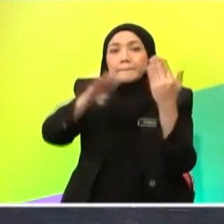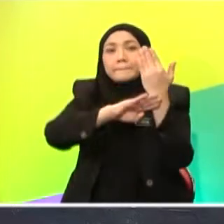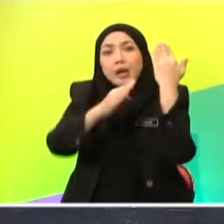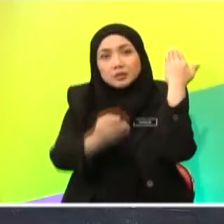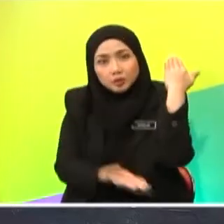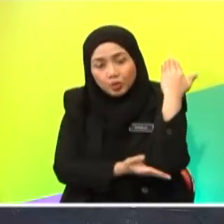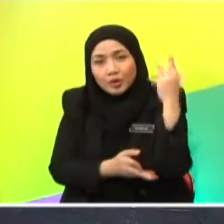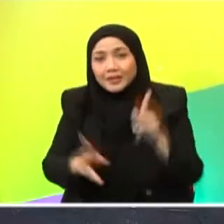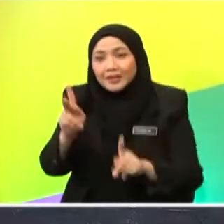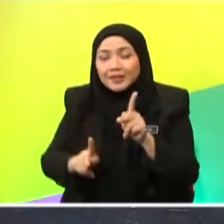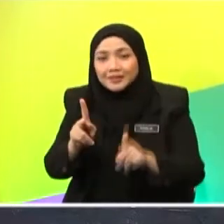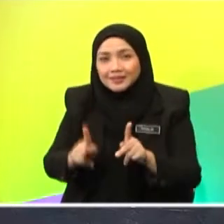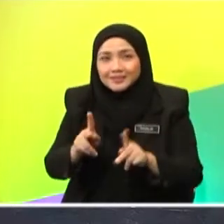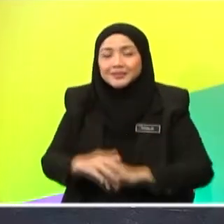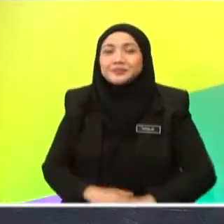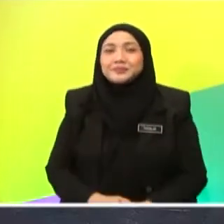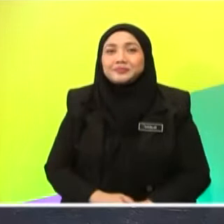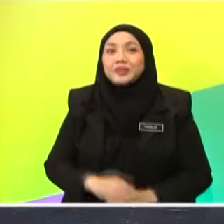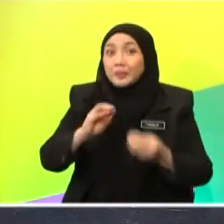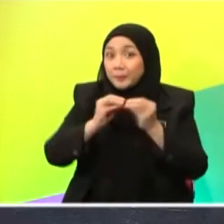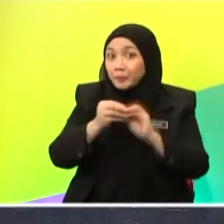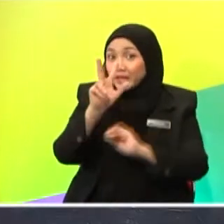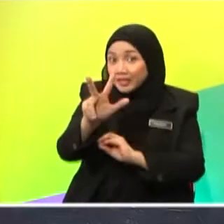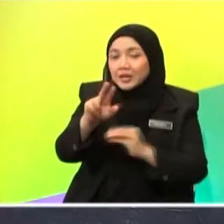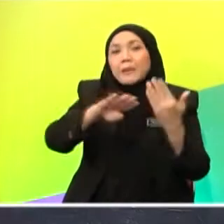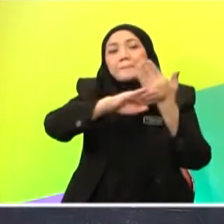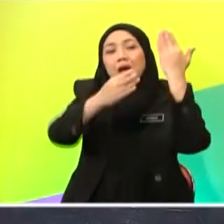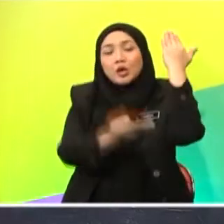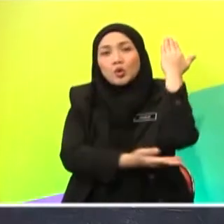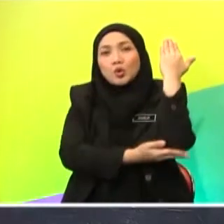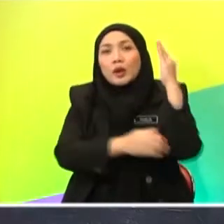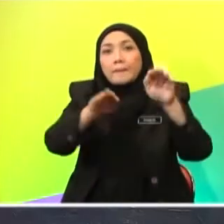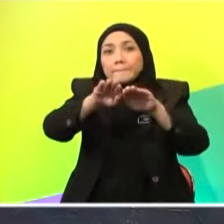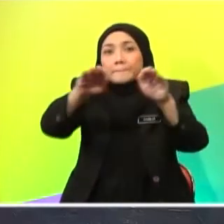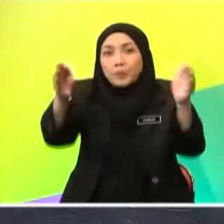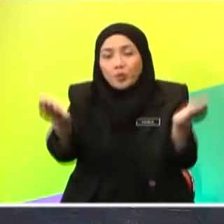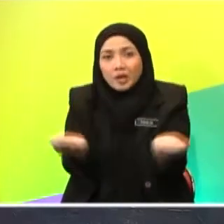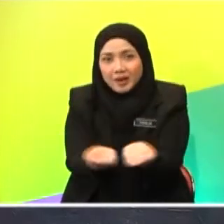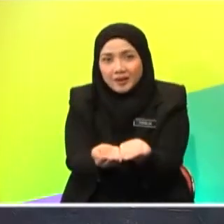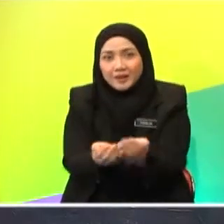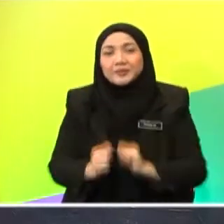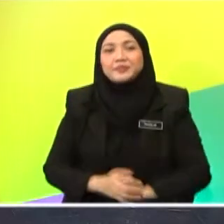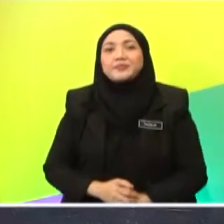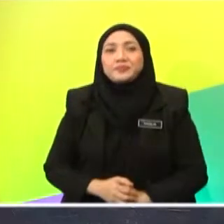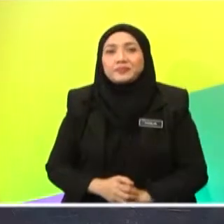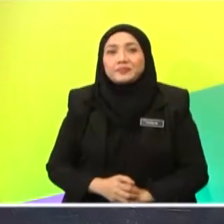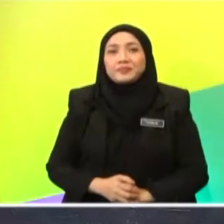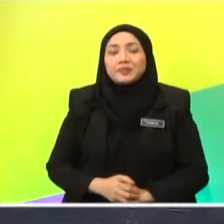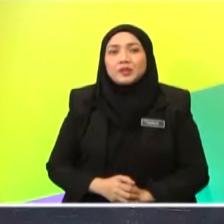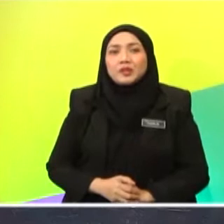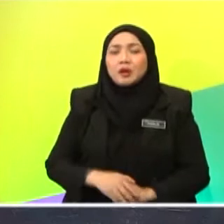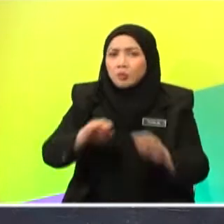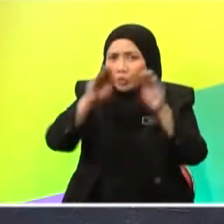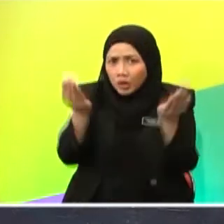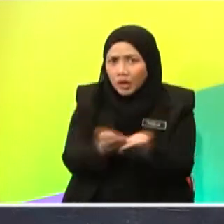bakul bola betul-betul ngasih bola dimasukkan oleh di kita kenakan masih enak Cikgu